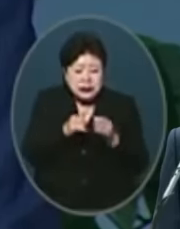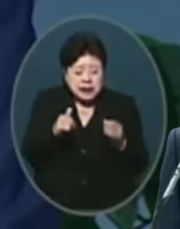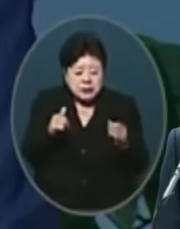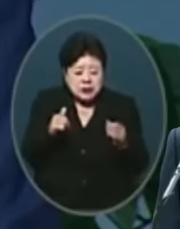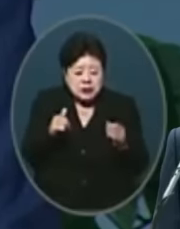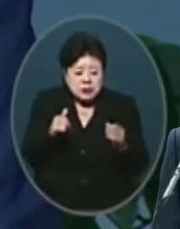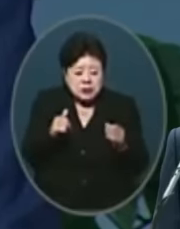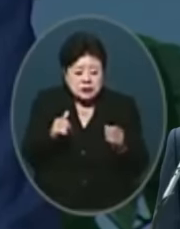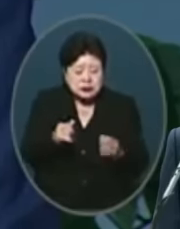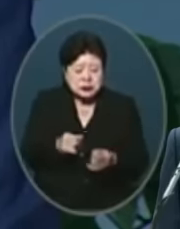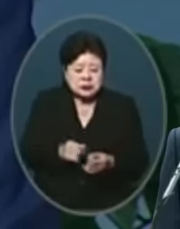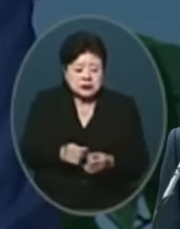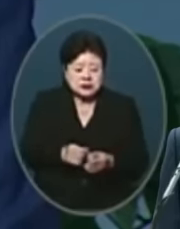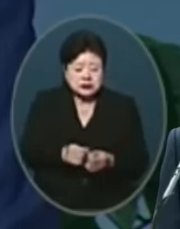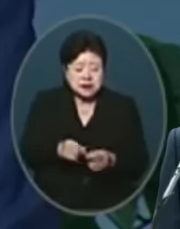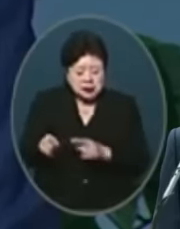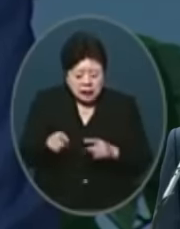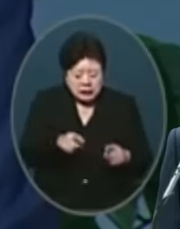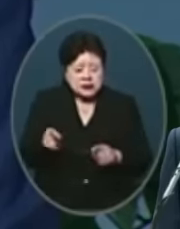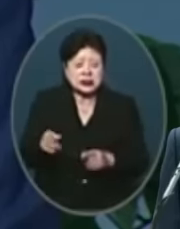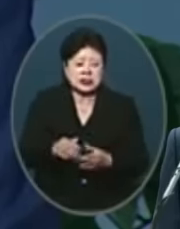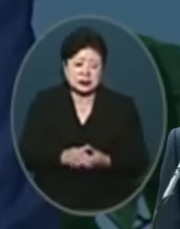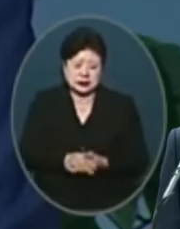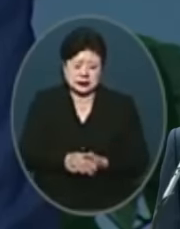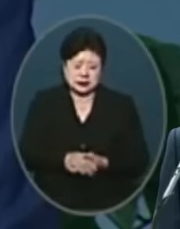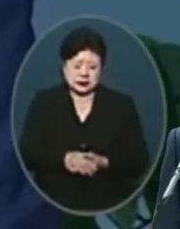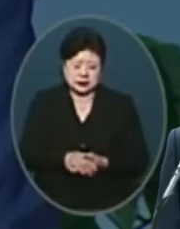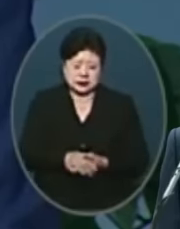사람을 다스리게 된 것입니다.